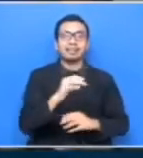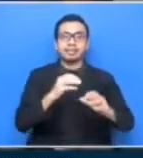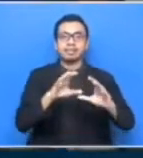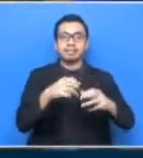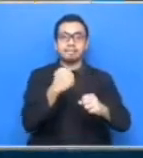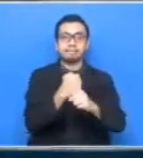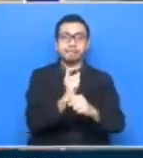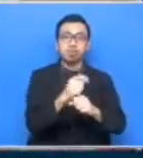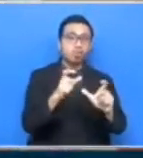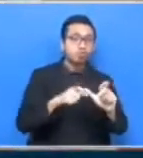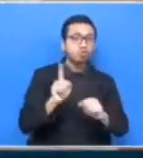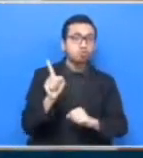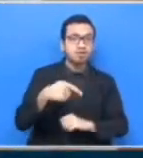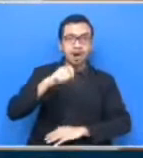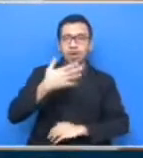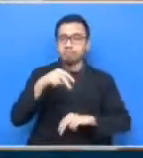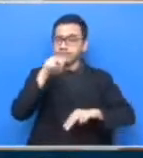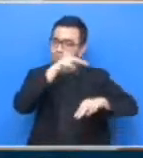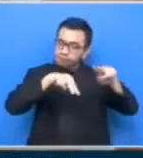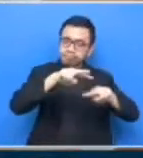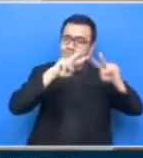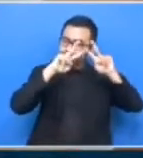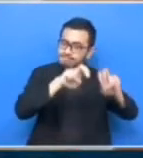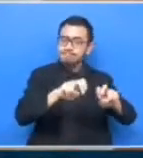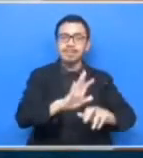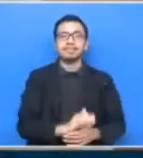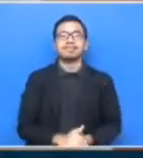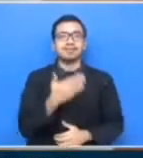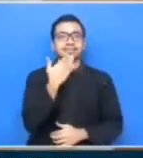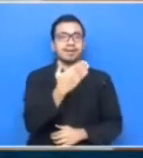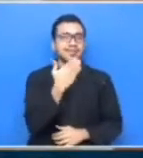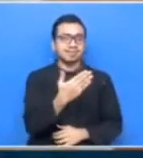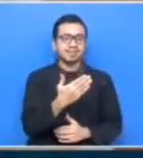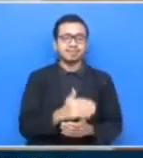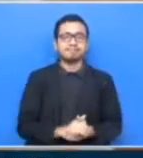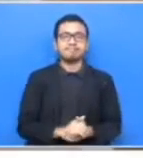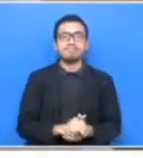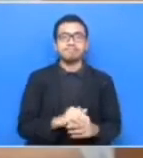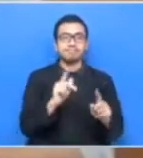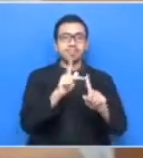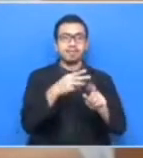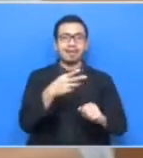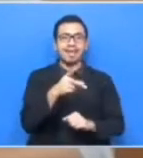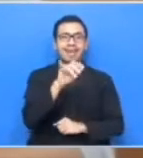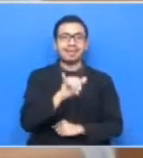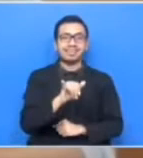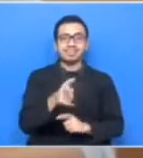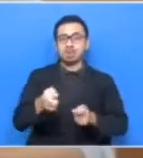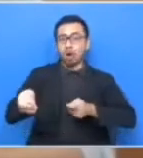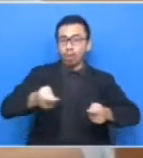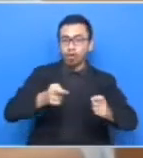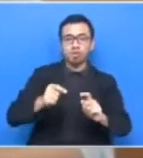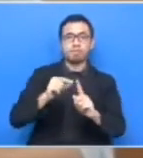melakukan penelusuran lebih lanjut Terima kasih sekali lagi Pak Heri Mulyadi koordinator penanganan PD pasien positif Corona